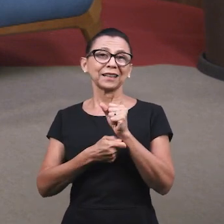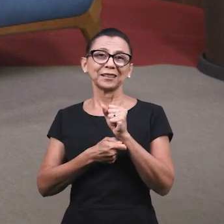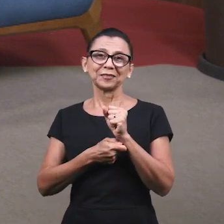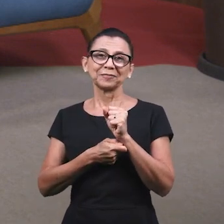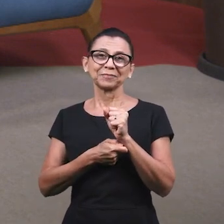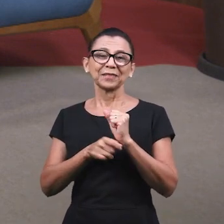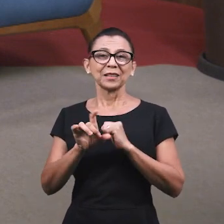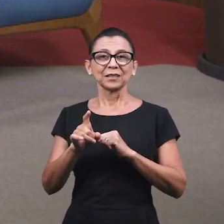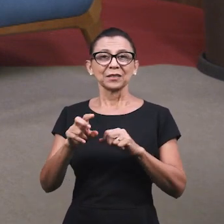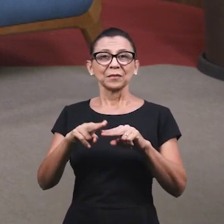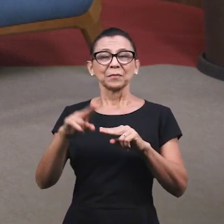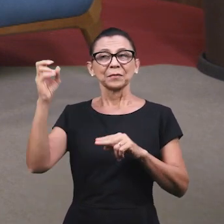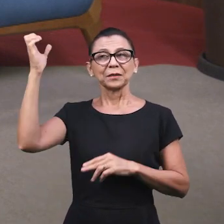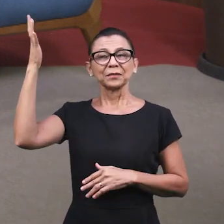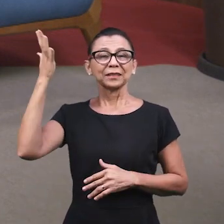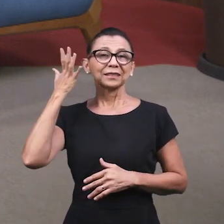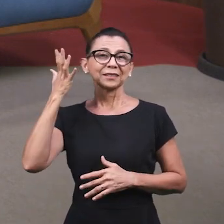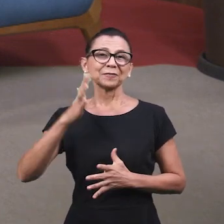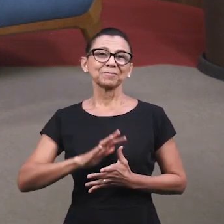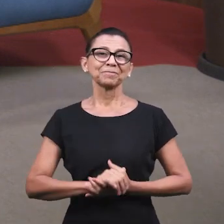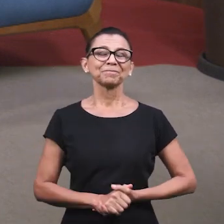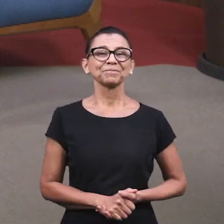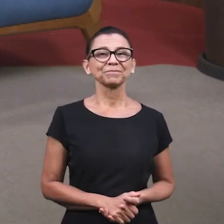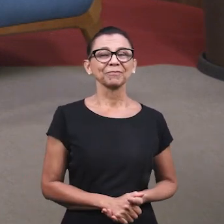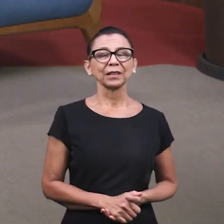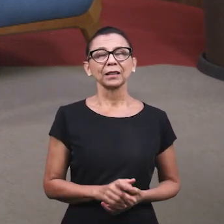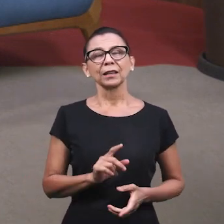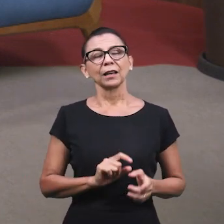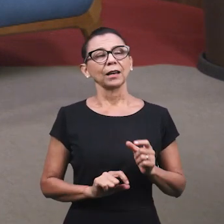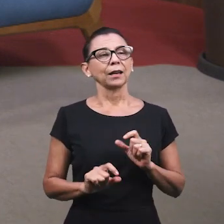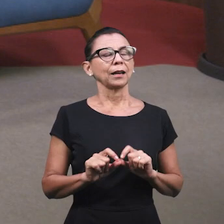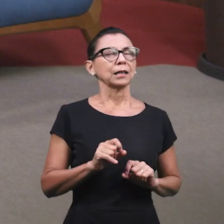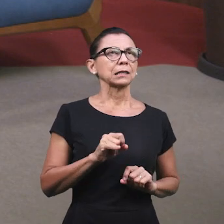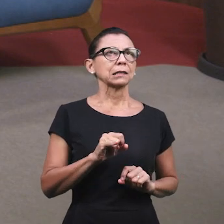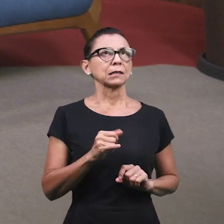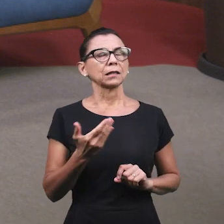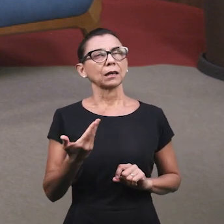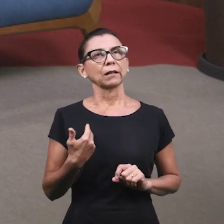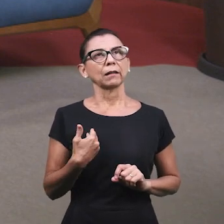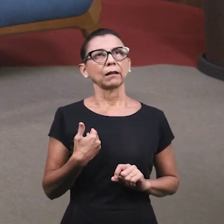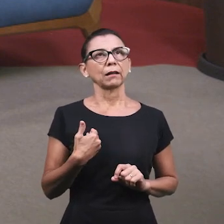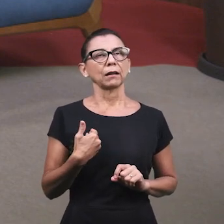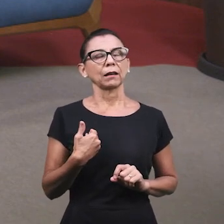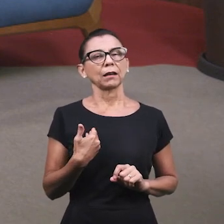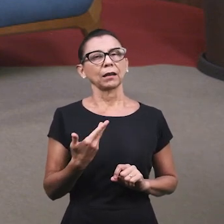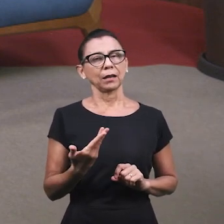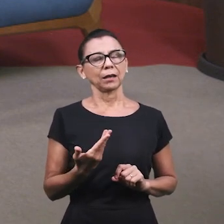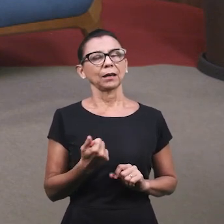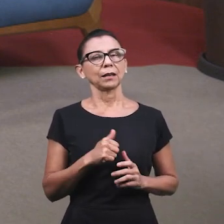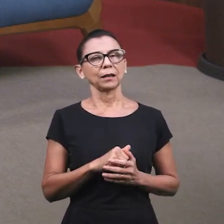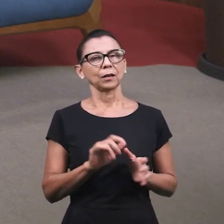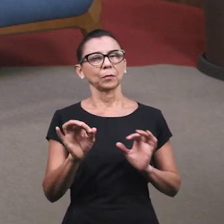ne touche pas le mystère. Le mystère, ce n'est pas la révélation du Saint-Esprit. Si nous devrions